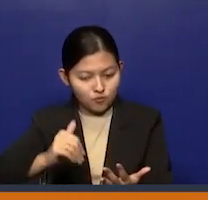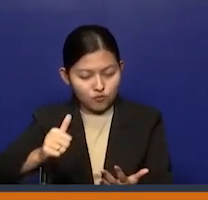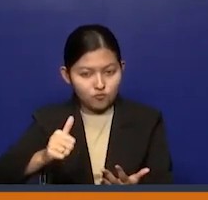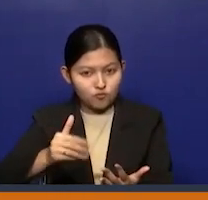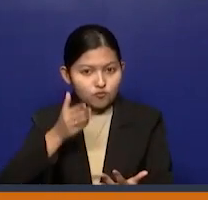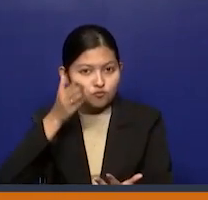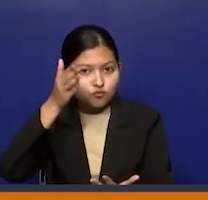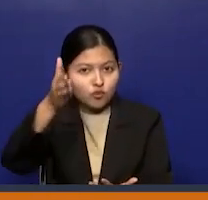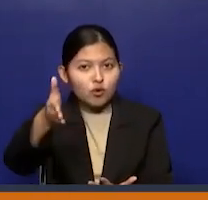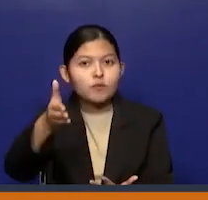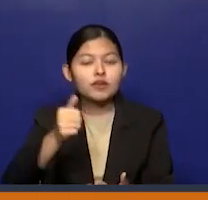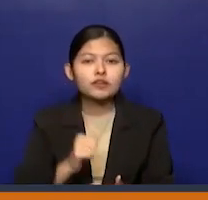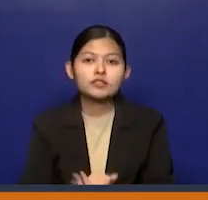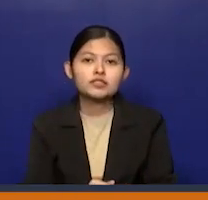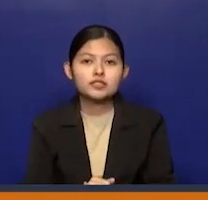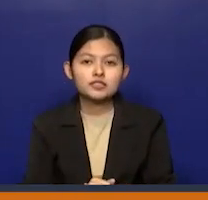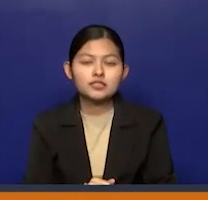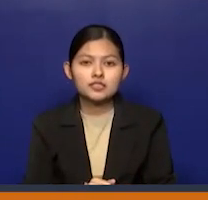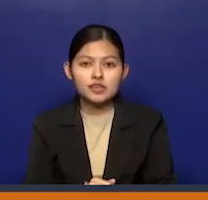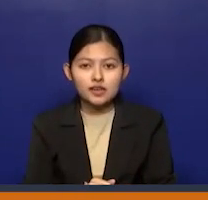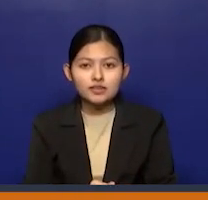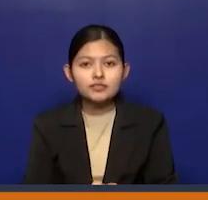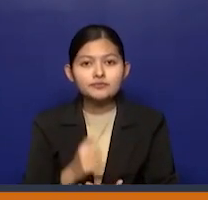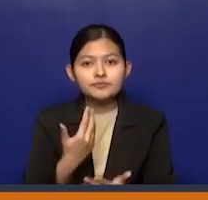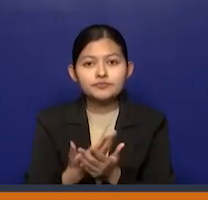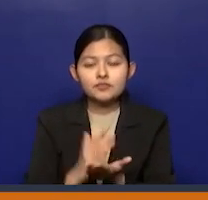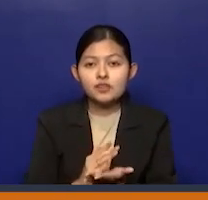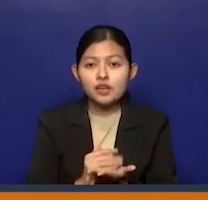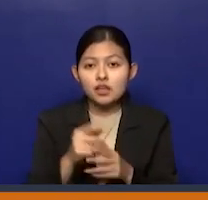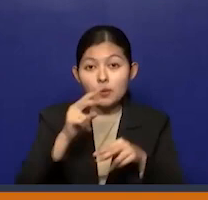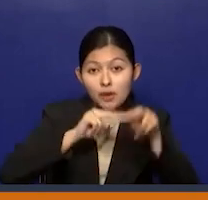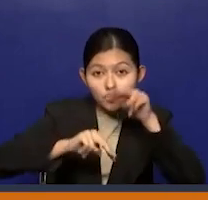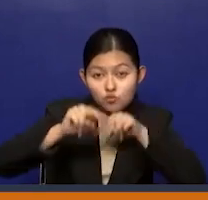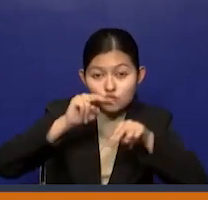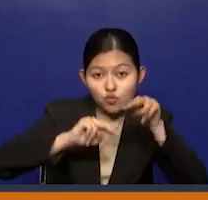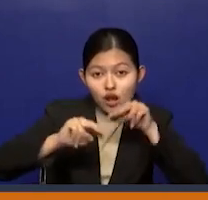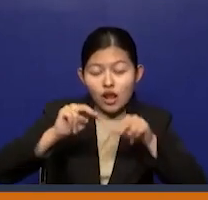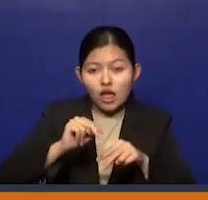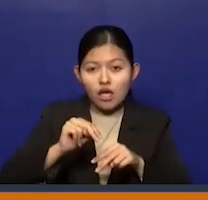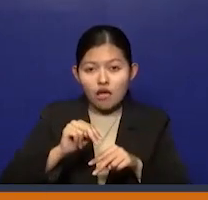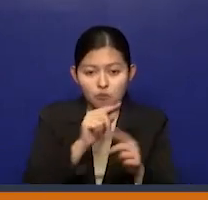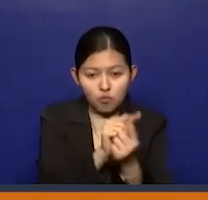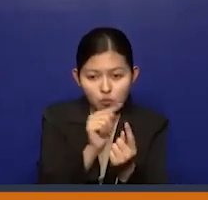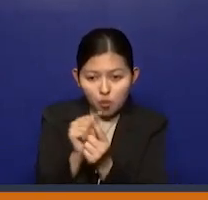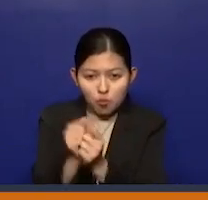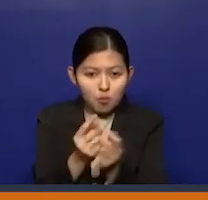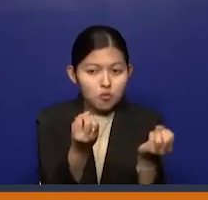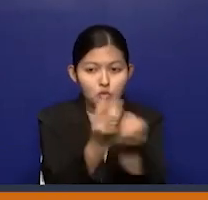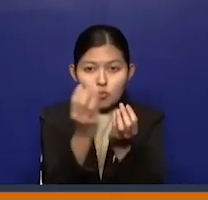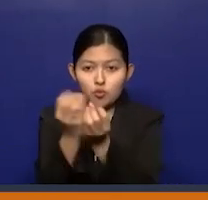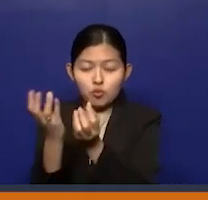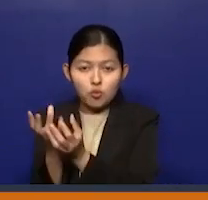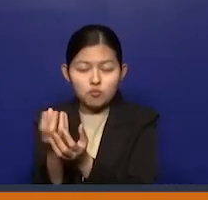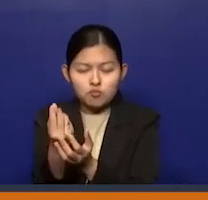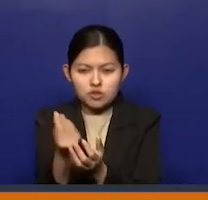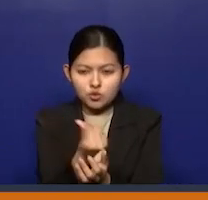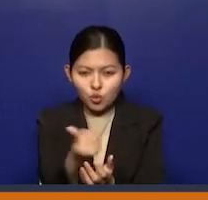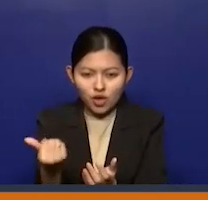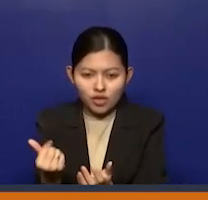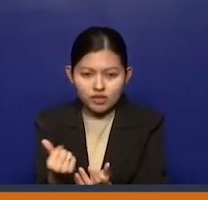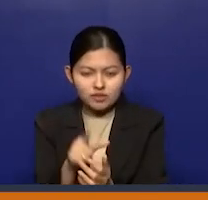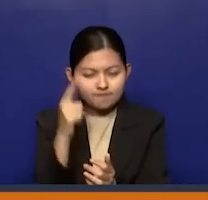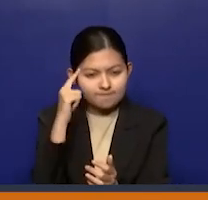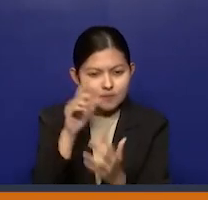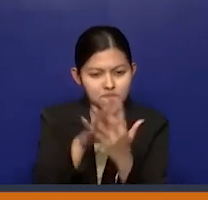ไปมีการเยียวยาแน่นอนครับมันก็ต้องมีการสำรวจและครับความเสียหายมีเท่าไหร่นะครับจะมีการฟื้นฟู